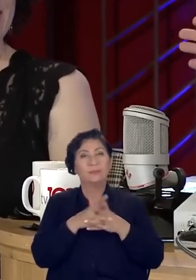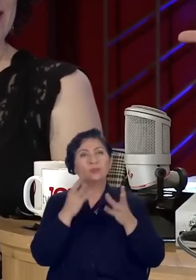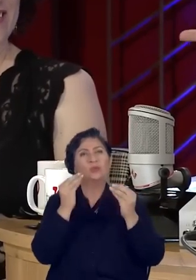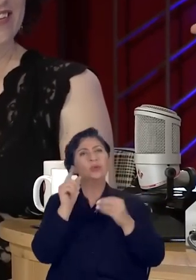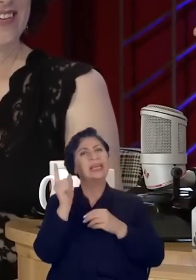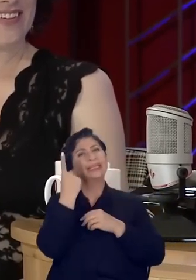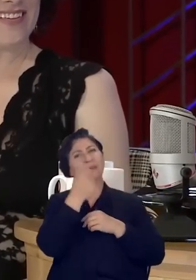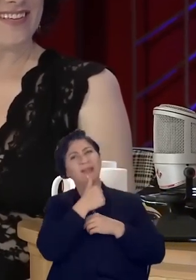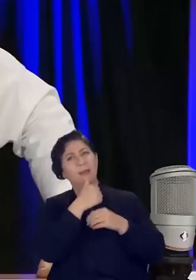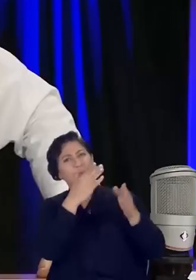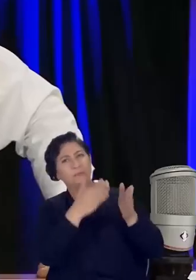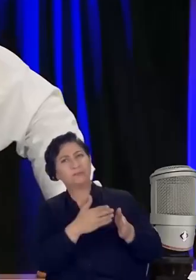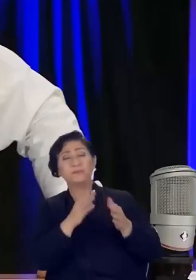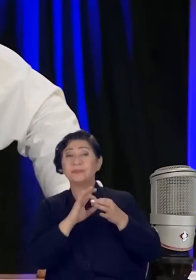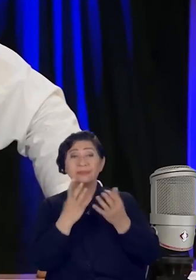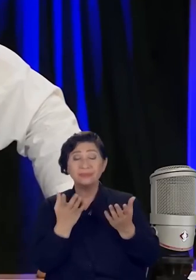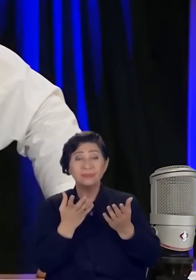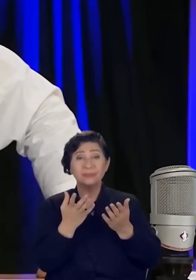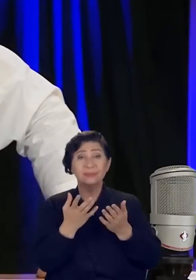çok ilginç bir adam bu adam. Çünkü